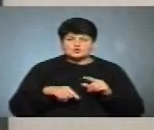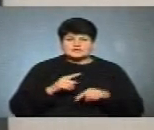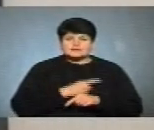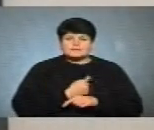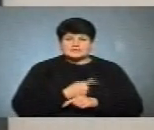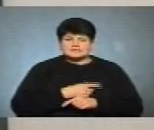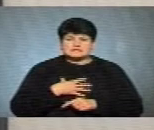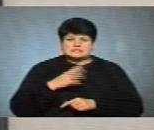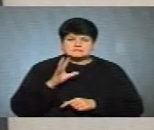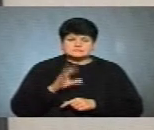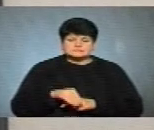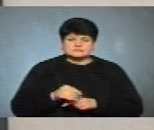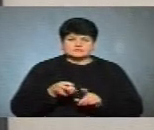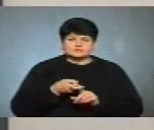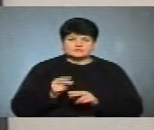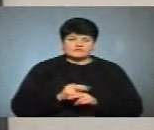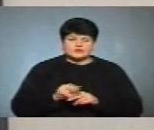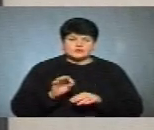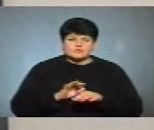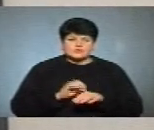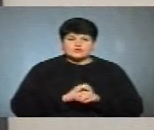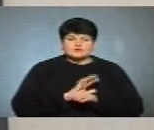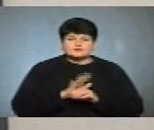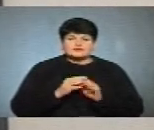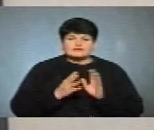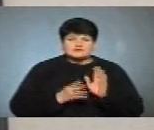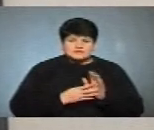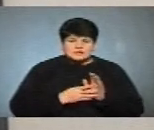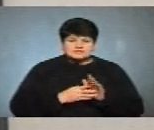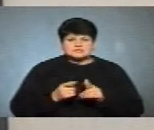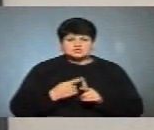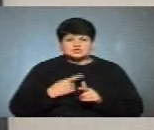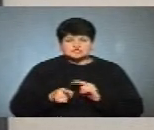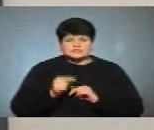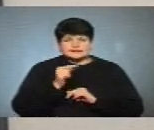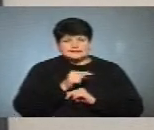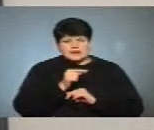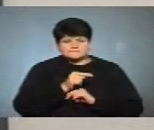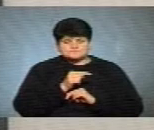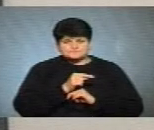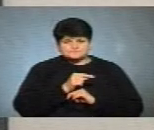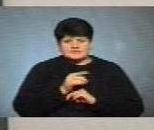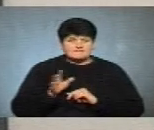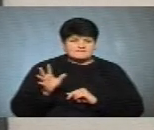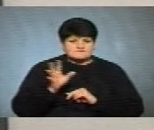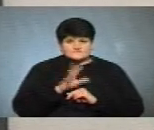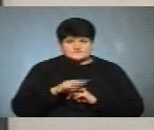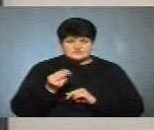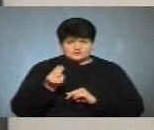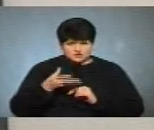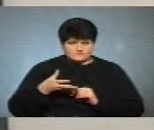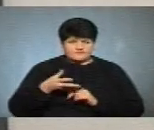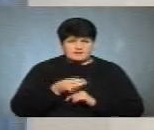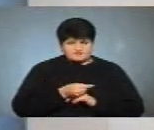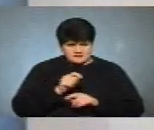загинули через лікування хворих на COVID-19. А чи там всі компенсації виплачені, чи